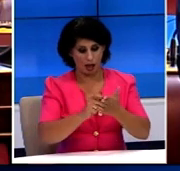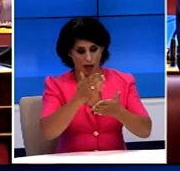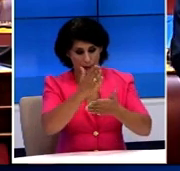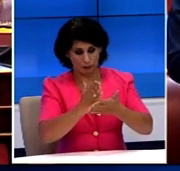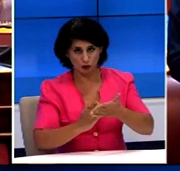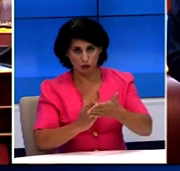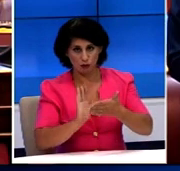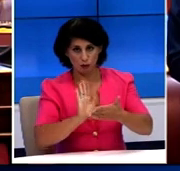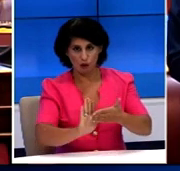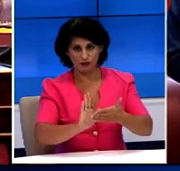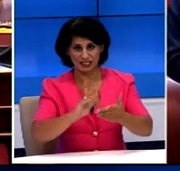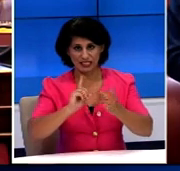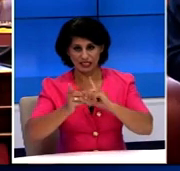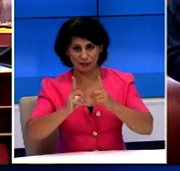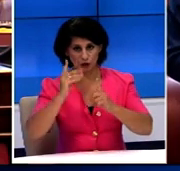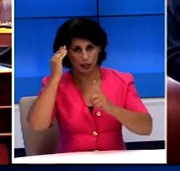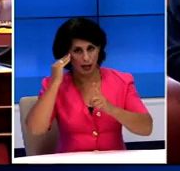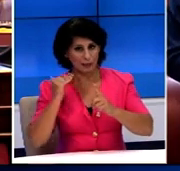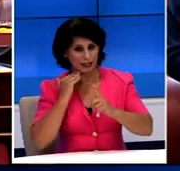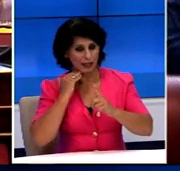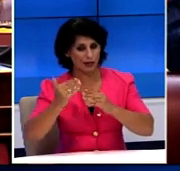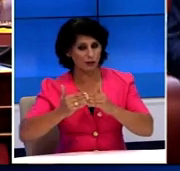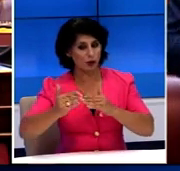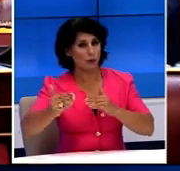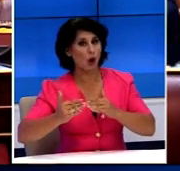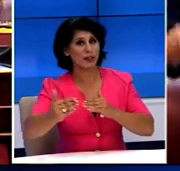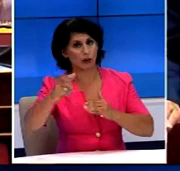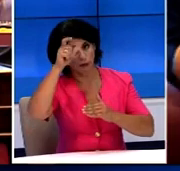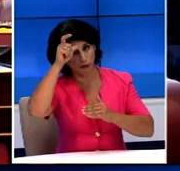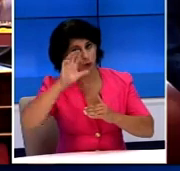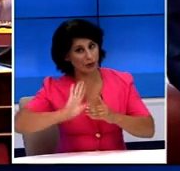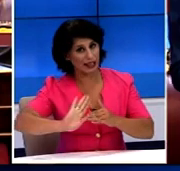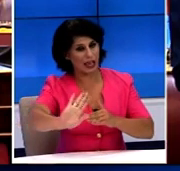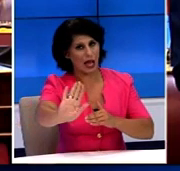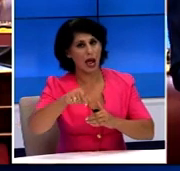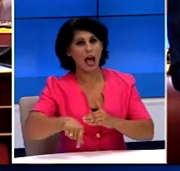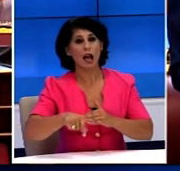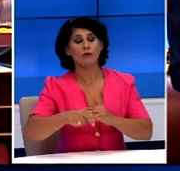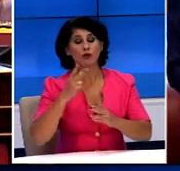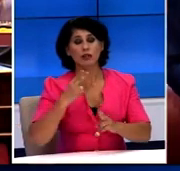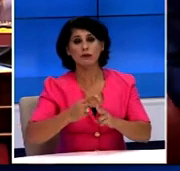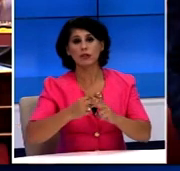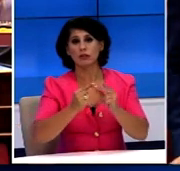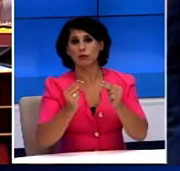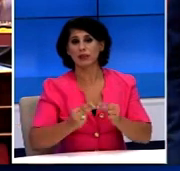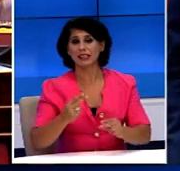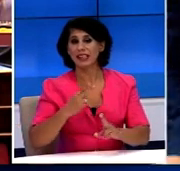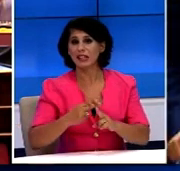που αφήνει η συμφωνία με την Αίγυπτο και ανατολικότερα. Και αυτή είναι η σημαντικότερη συνέπεια και κυρίως